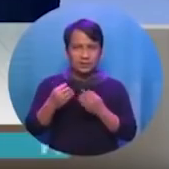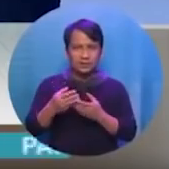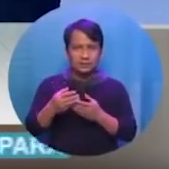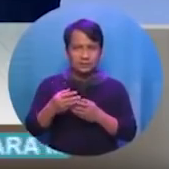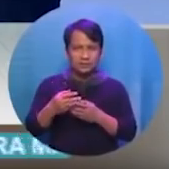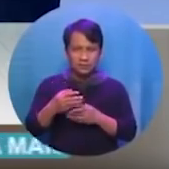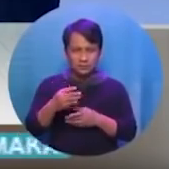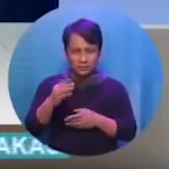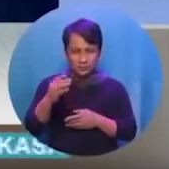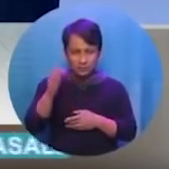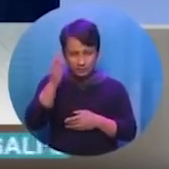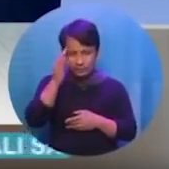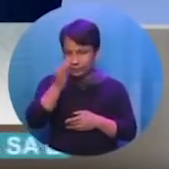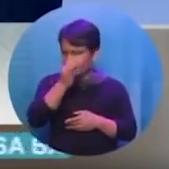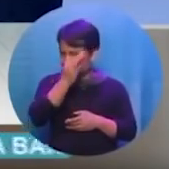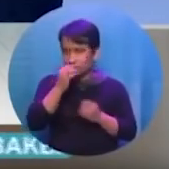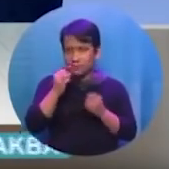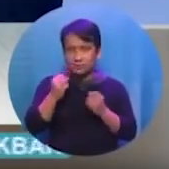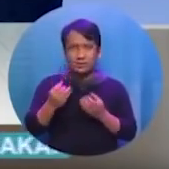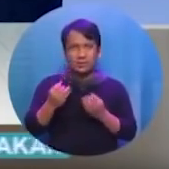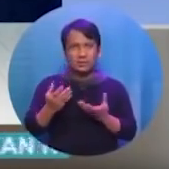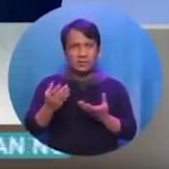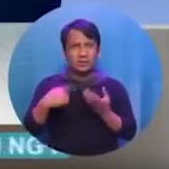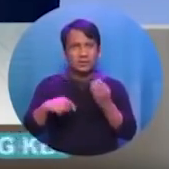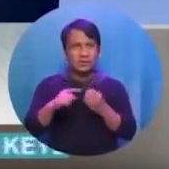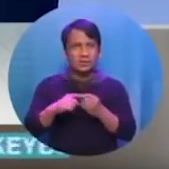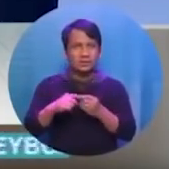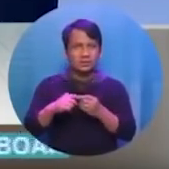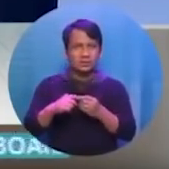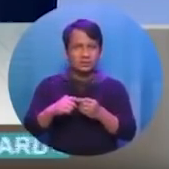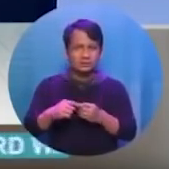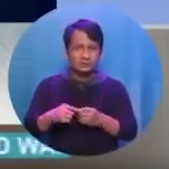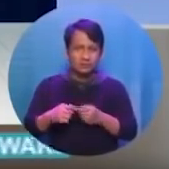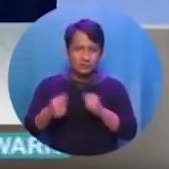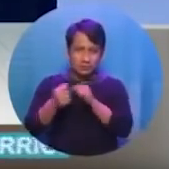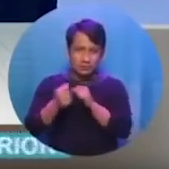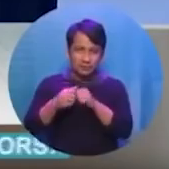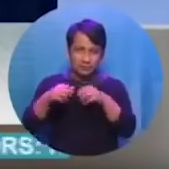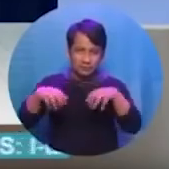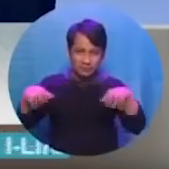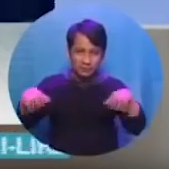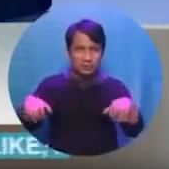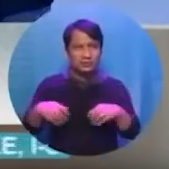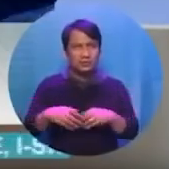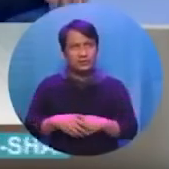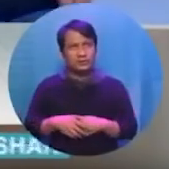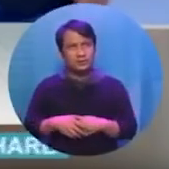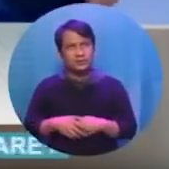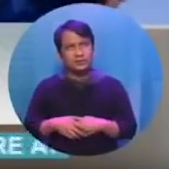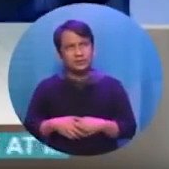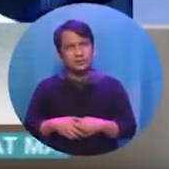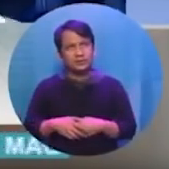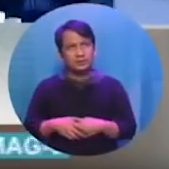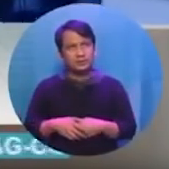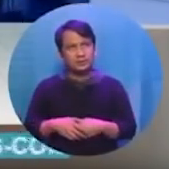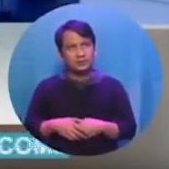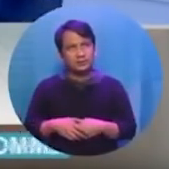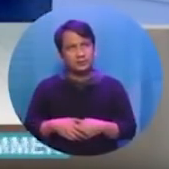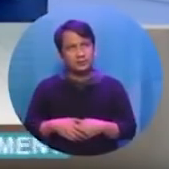bulaklak dyan. Okay. Opo, may mga kachika din po ako dito, si Dana. Ayun! Dana. Hello